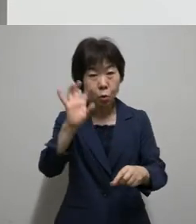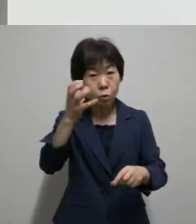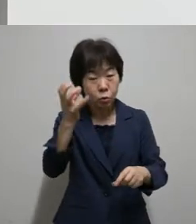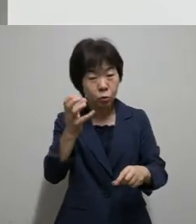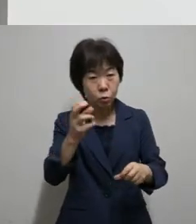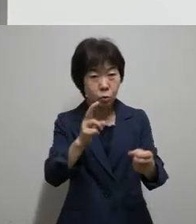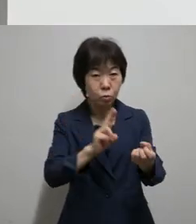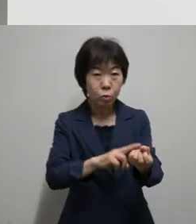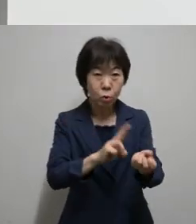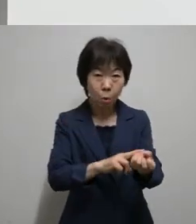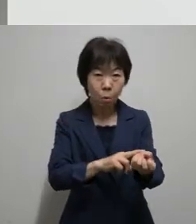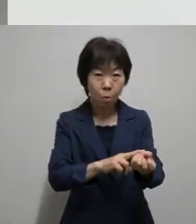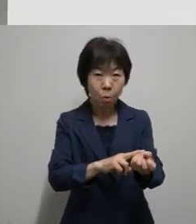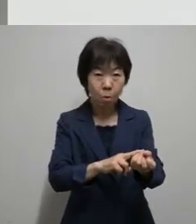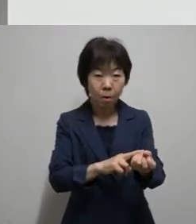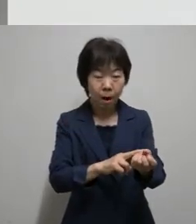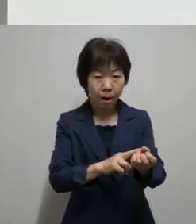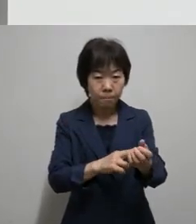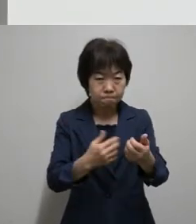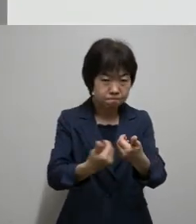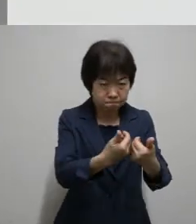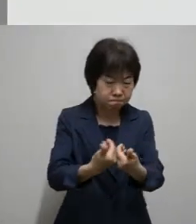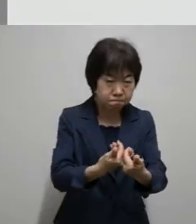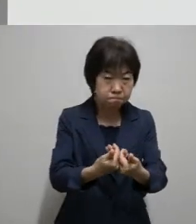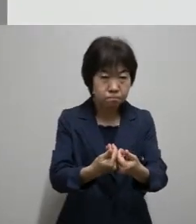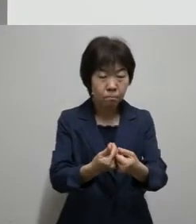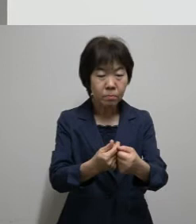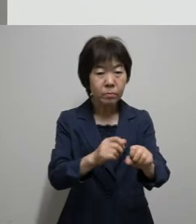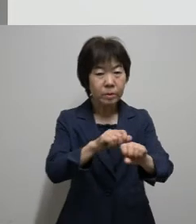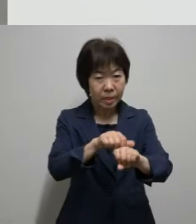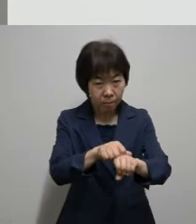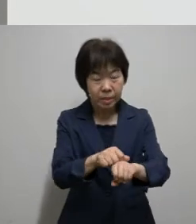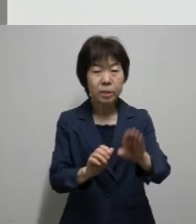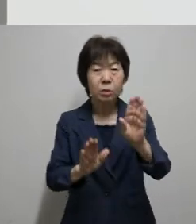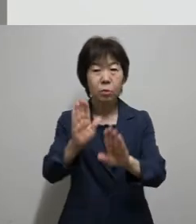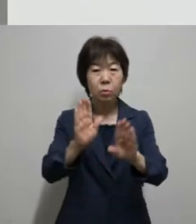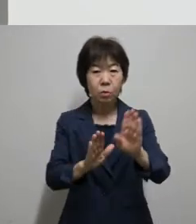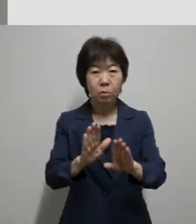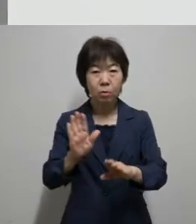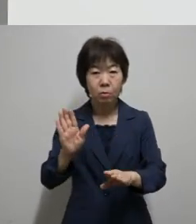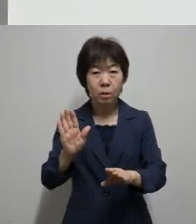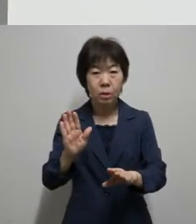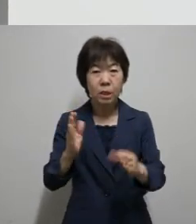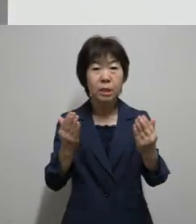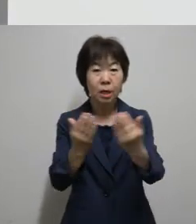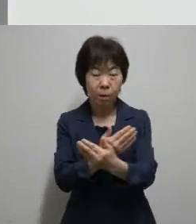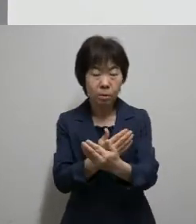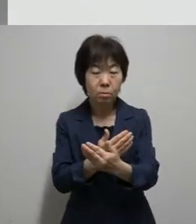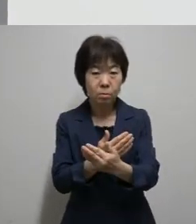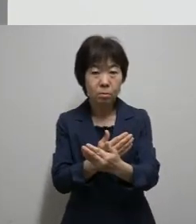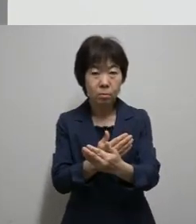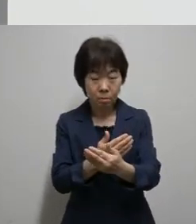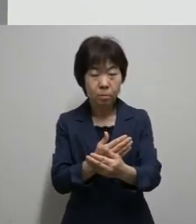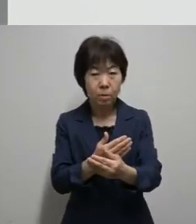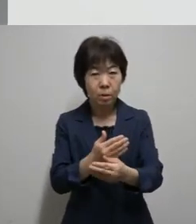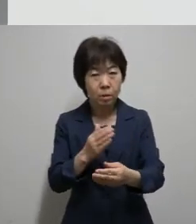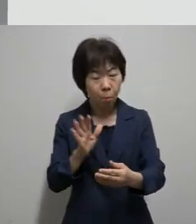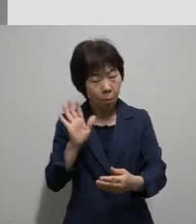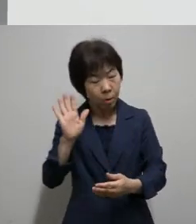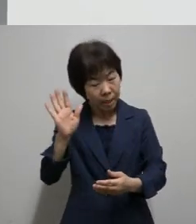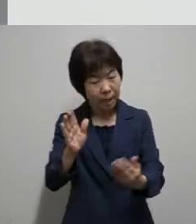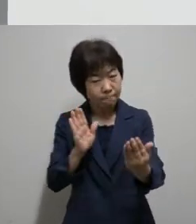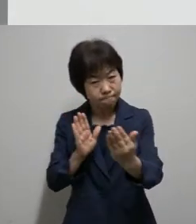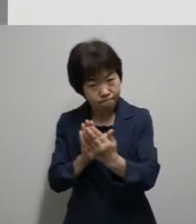というダブルでの厳しい状況になりかねませんではなくなりつつありますしたがって